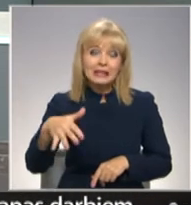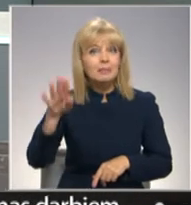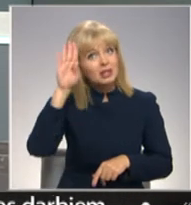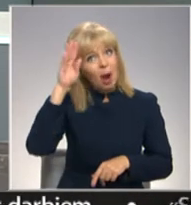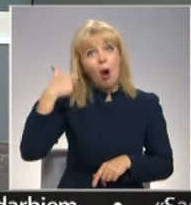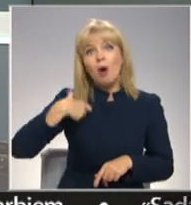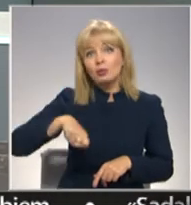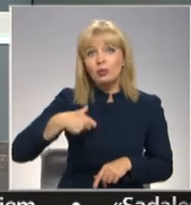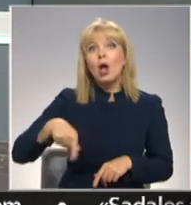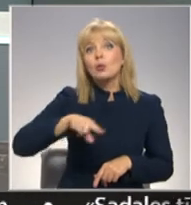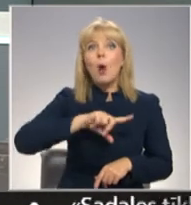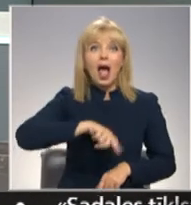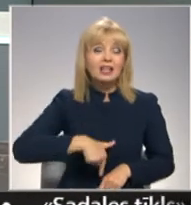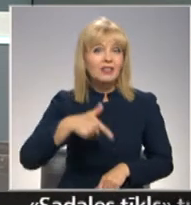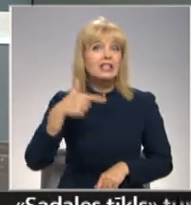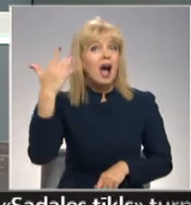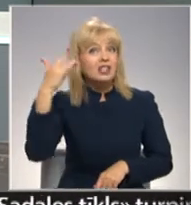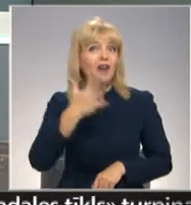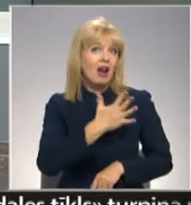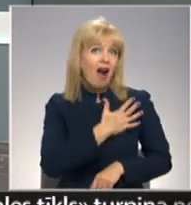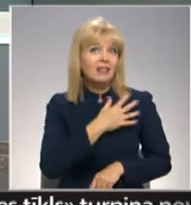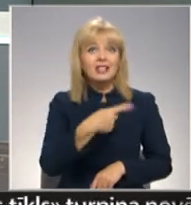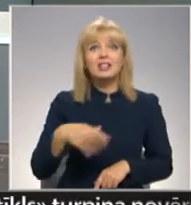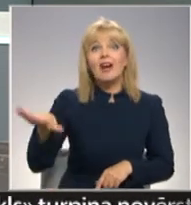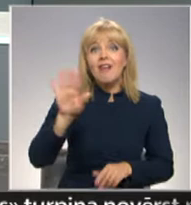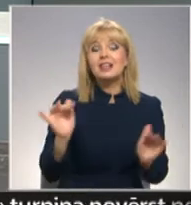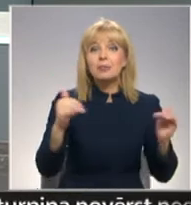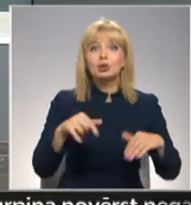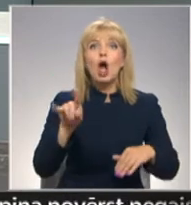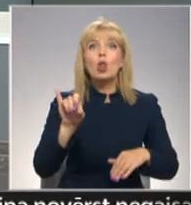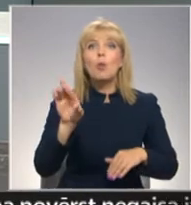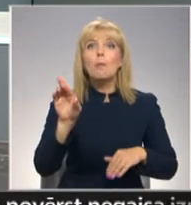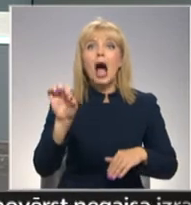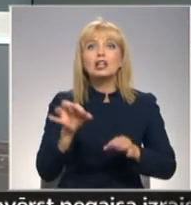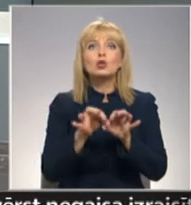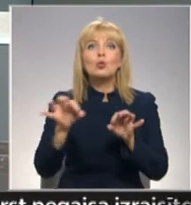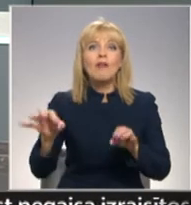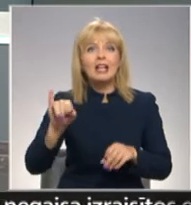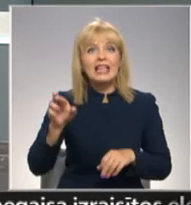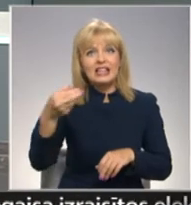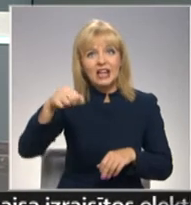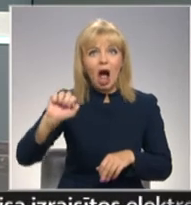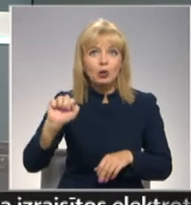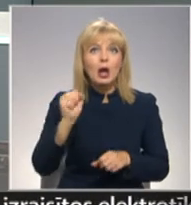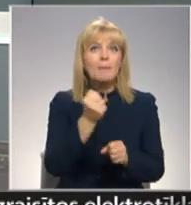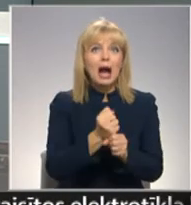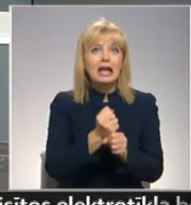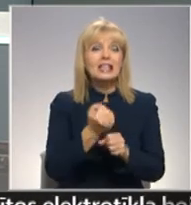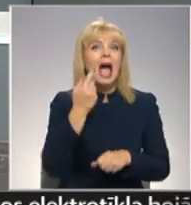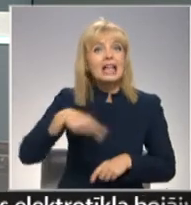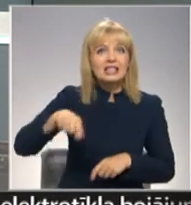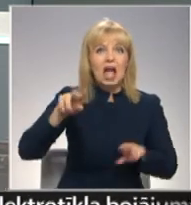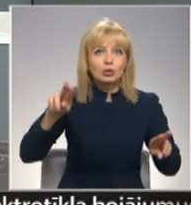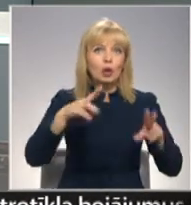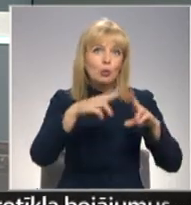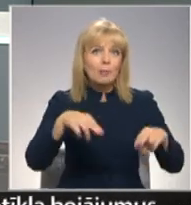Latvijas, ASV, Kanādas un citām valstīm pulcējās Lubānas novada Indrānu pagasta ezerniekos nometnē 100 gadus ugunskurs.